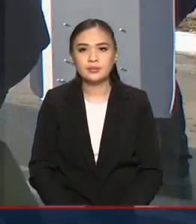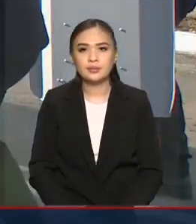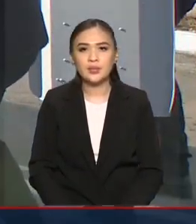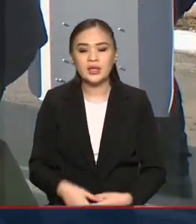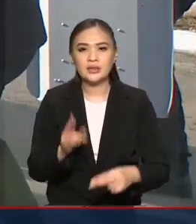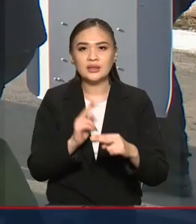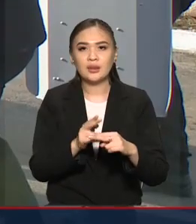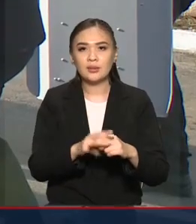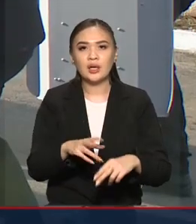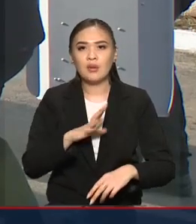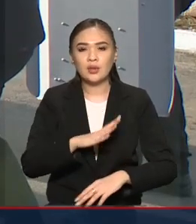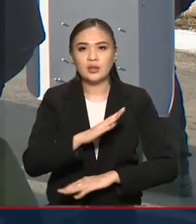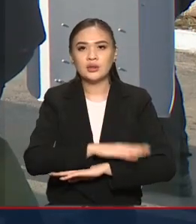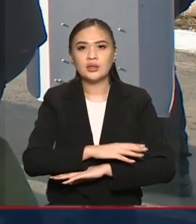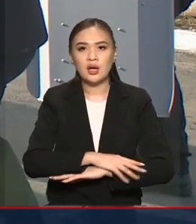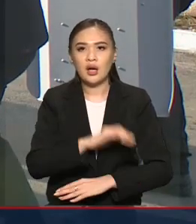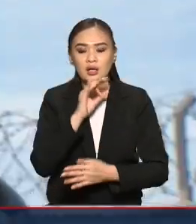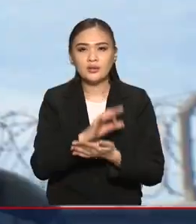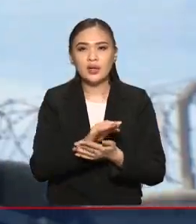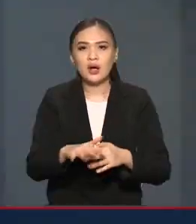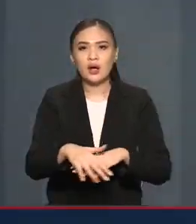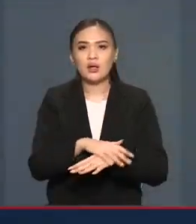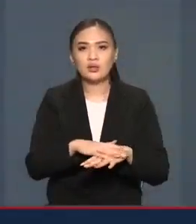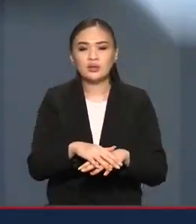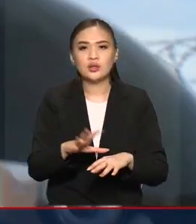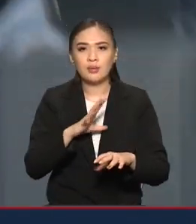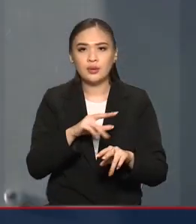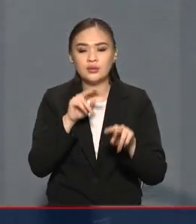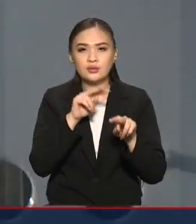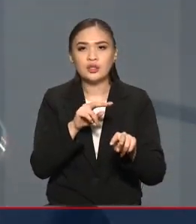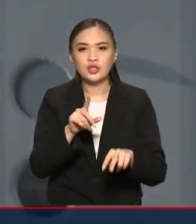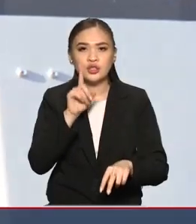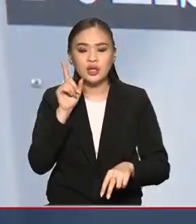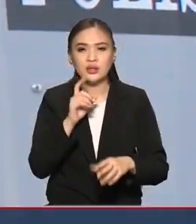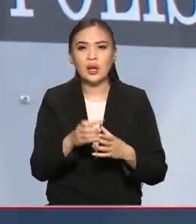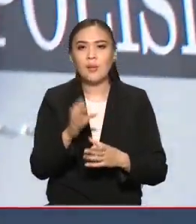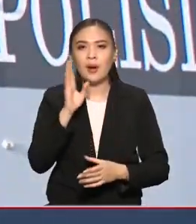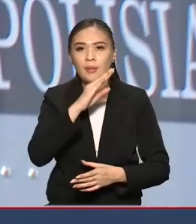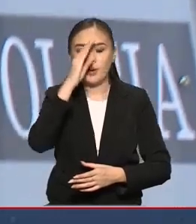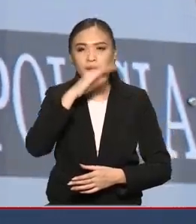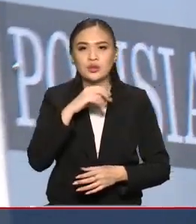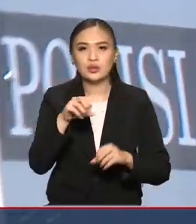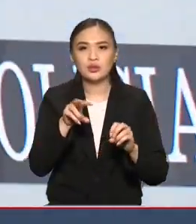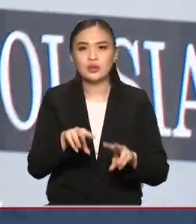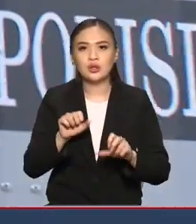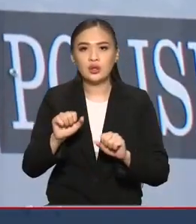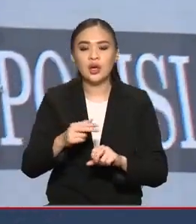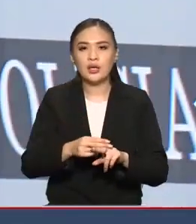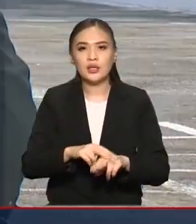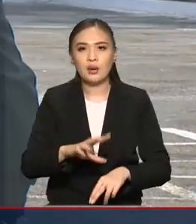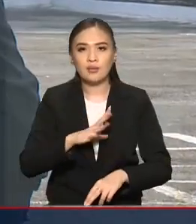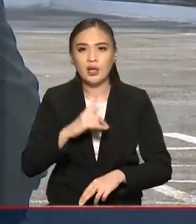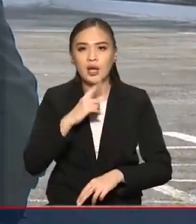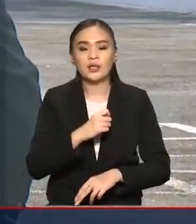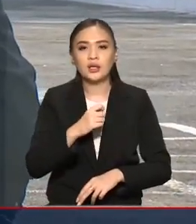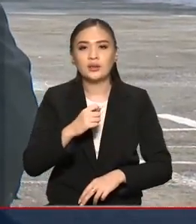Темірдей тәртіппен қатаң талапқа бағынып, халық қауіпсіздігін күзетіп жүрген жас сарбаздың ата-анасы да құқық қорғау саласында еңбек еткен. Бүгінде